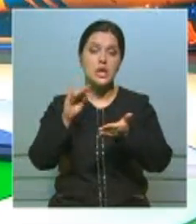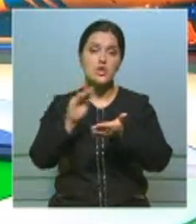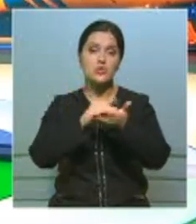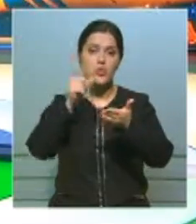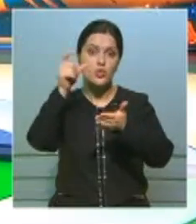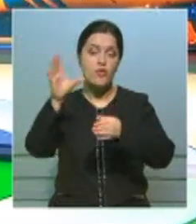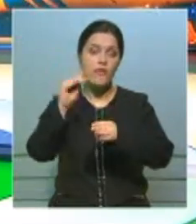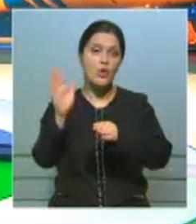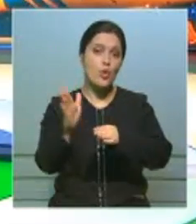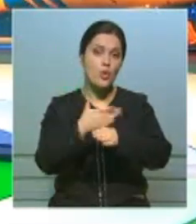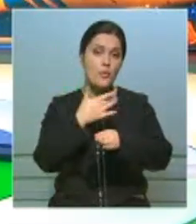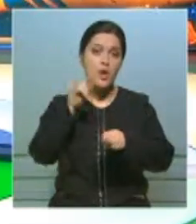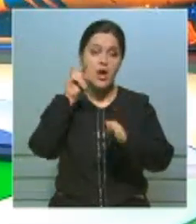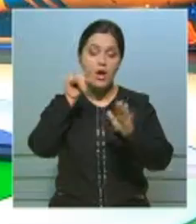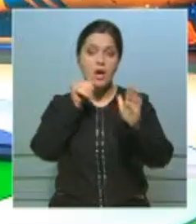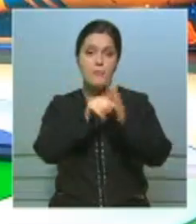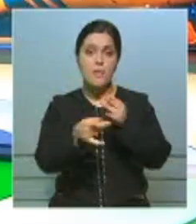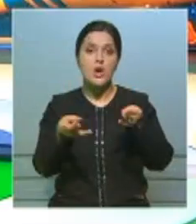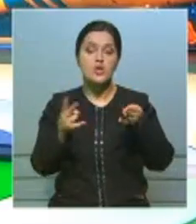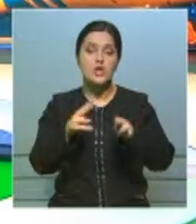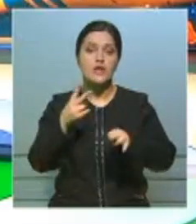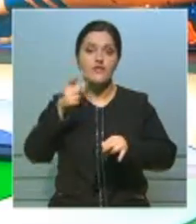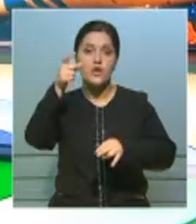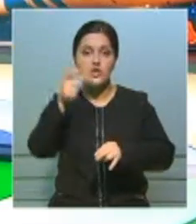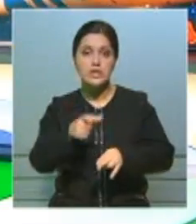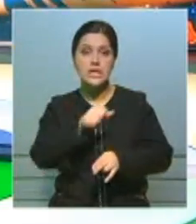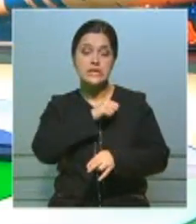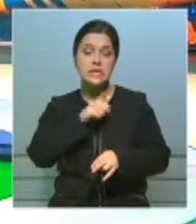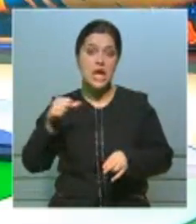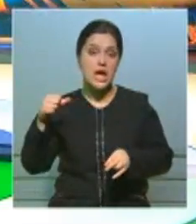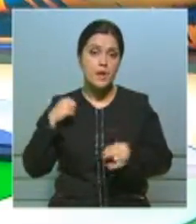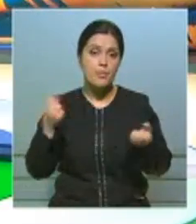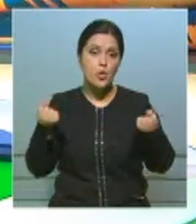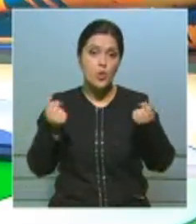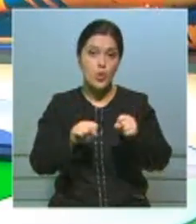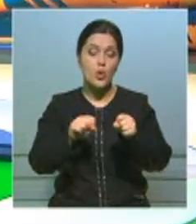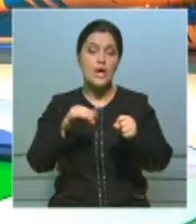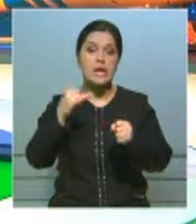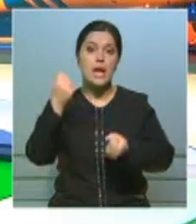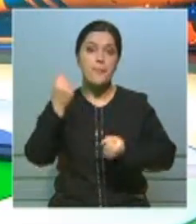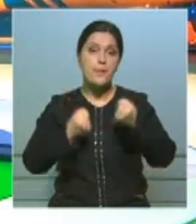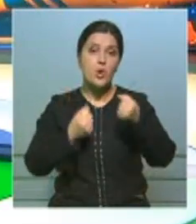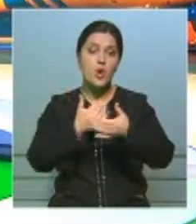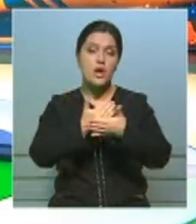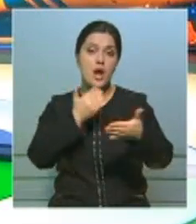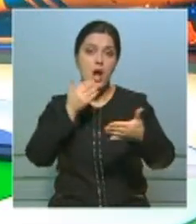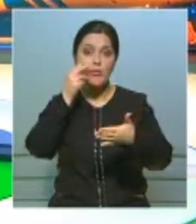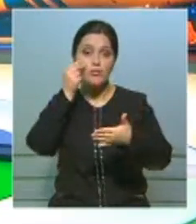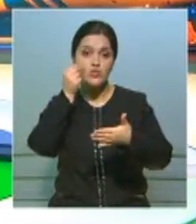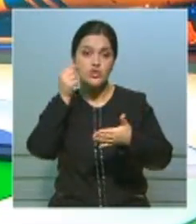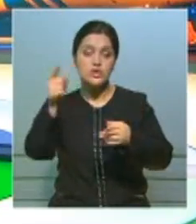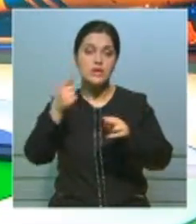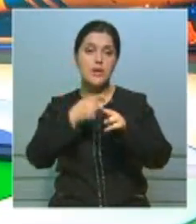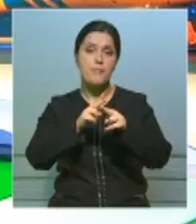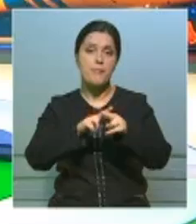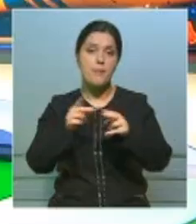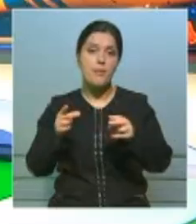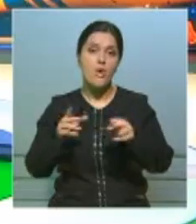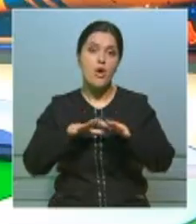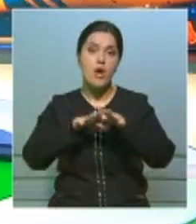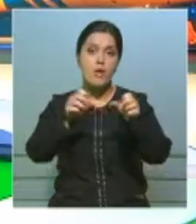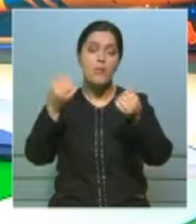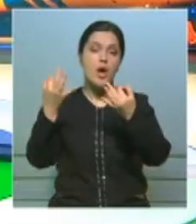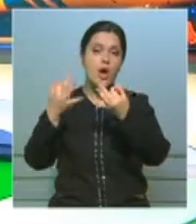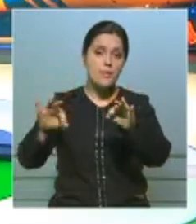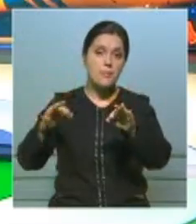журналистов. На борту угнанного самолета остаются два человека – сам угонщик и пилот. Ранее мужчина, захвативший воздушное судно, отпустил